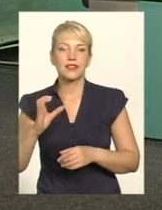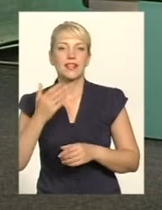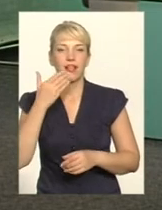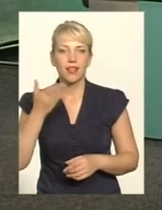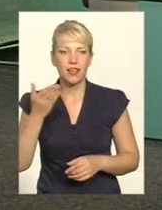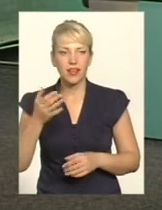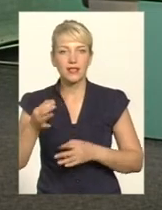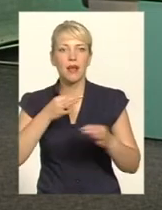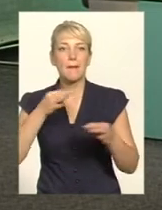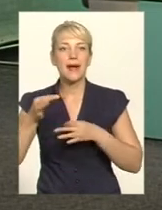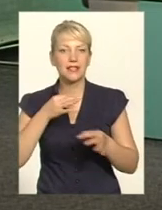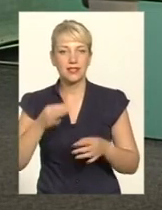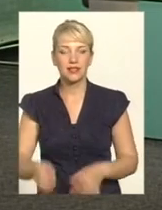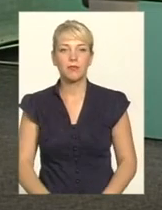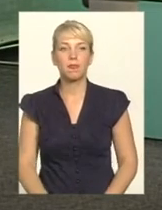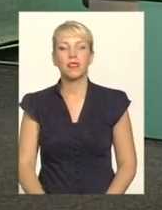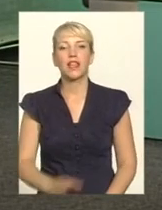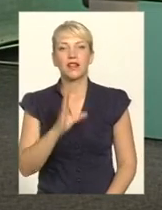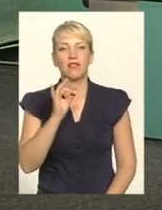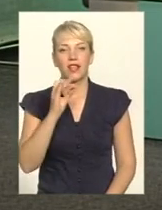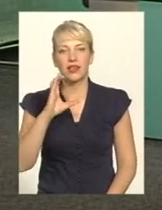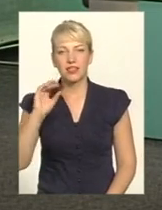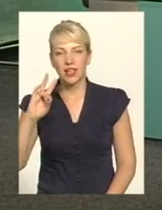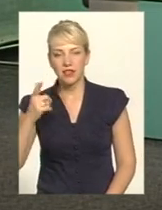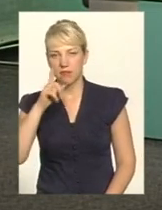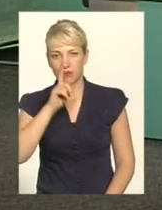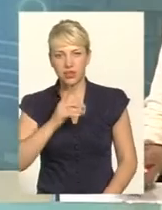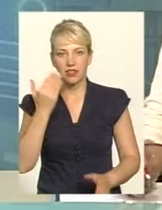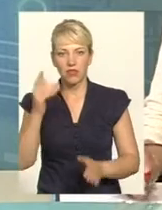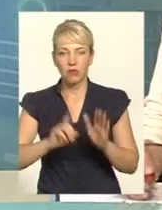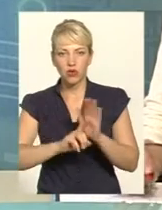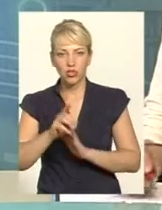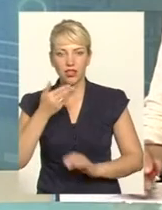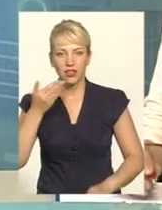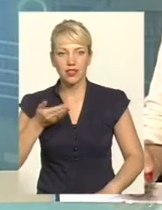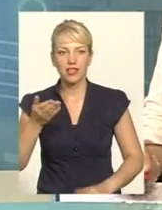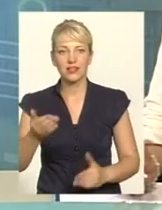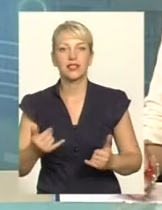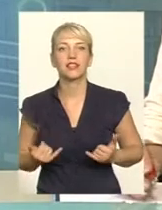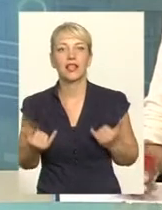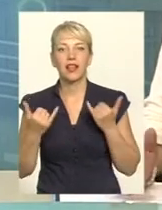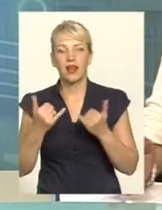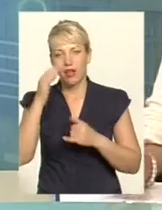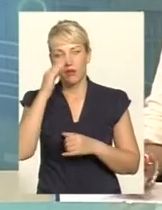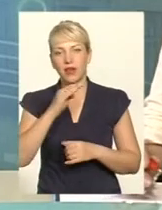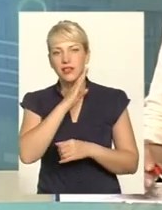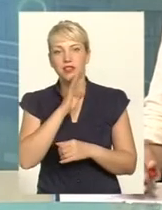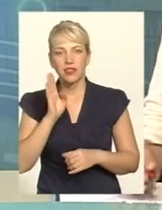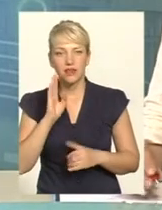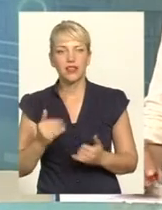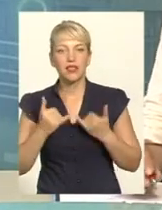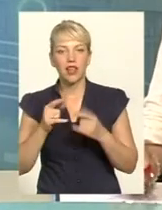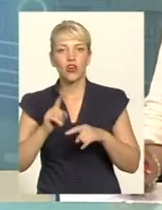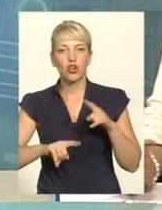це ми пізніше поговоримо. Власне, з вересня місяця ви розпочинаєте курс лекцій для батьків, для родин,